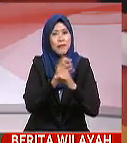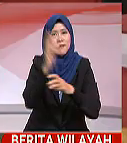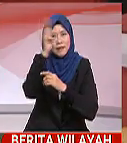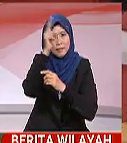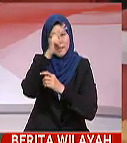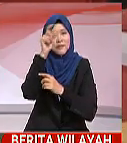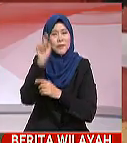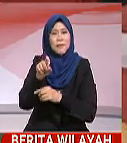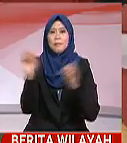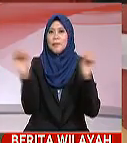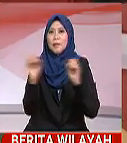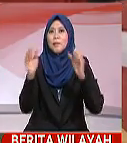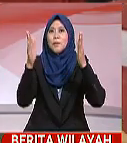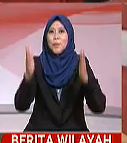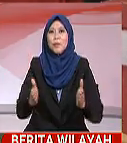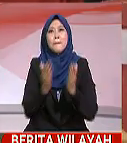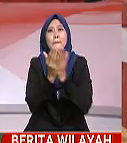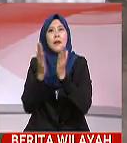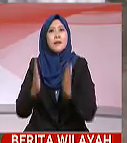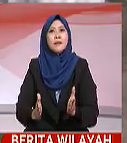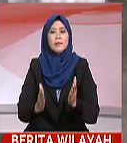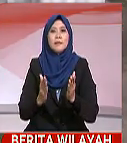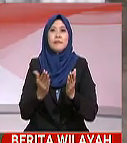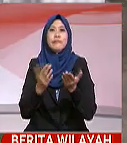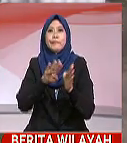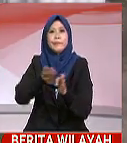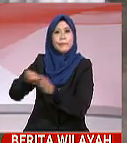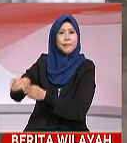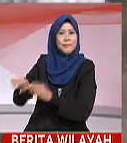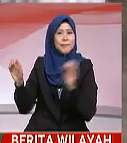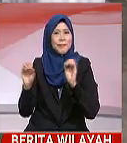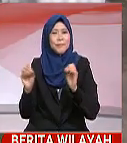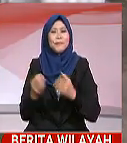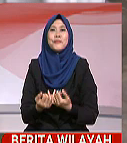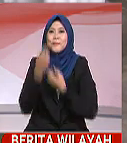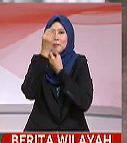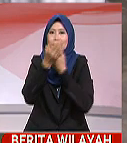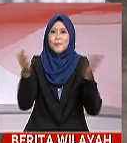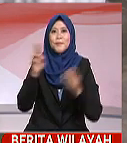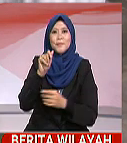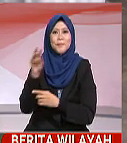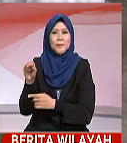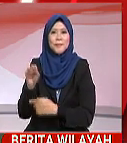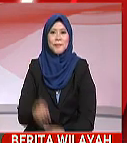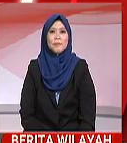untuk memastikan tidak ada pelajar yang terpinggir. Sarifah Munazah Sarif, Berita RTM.